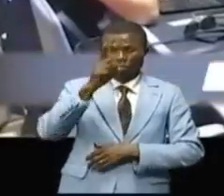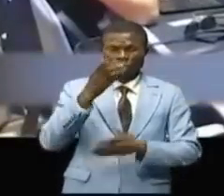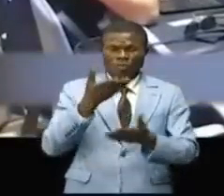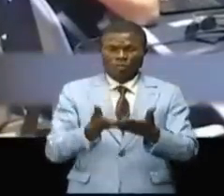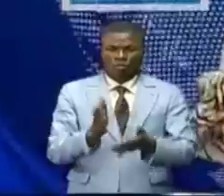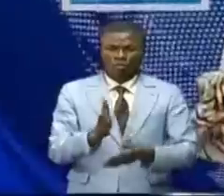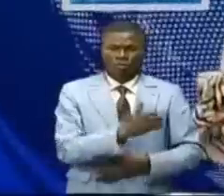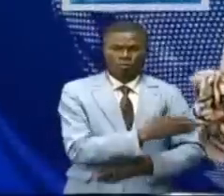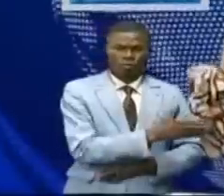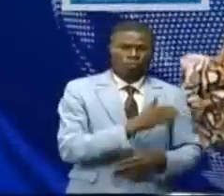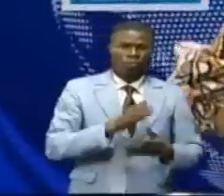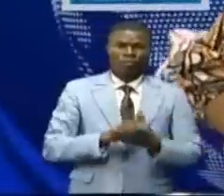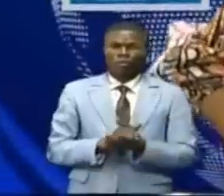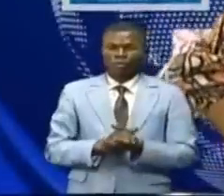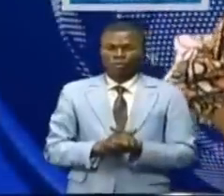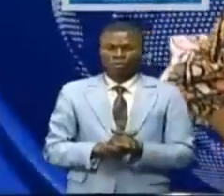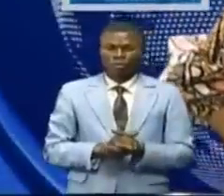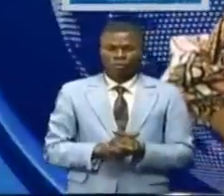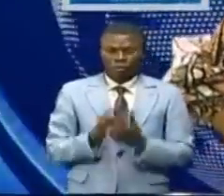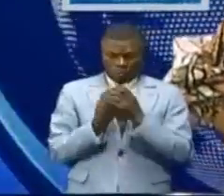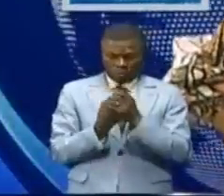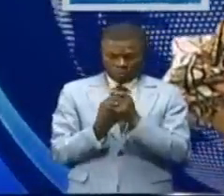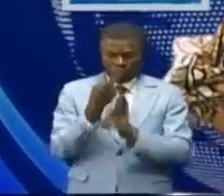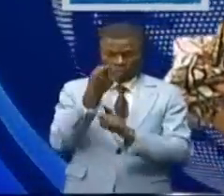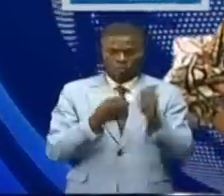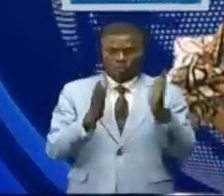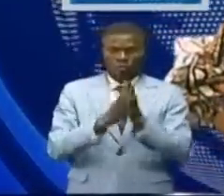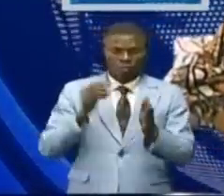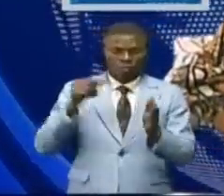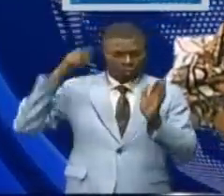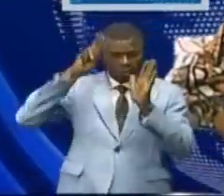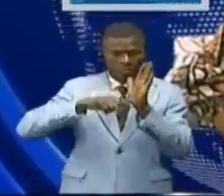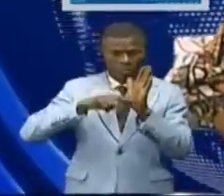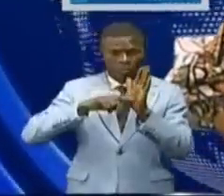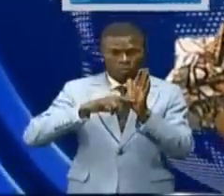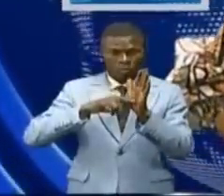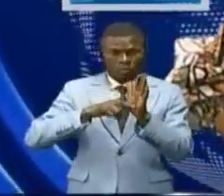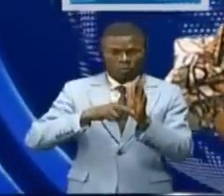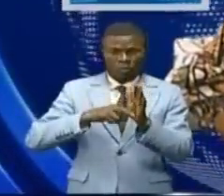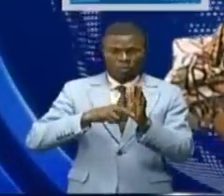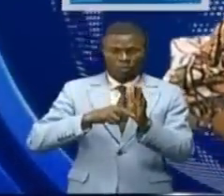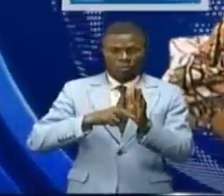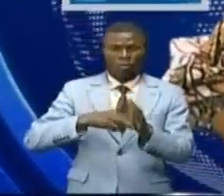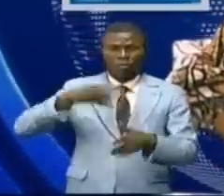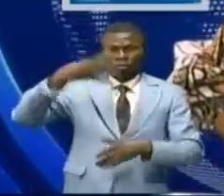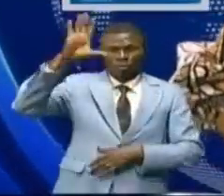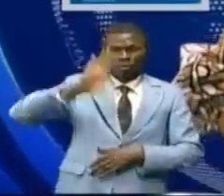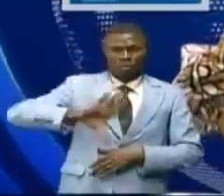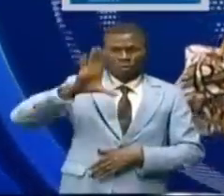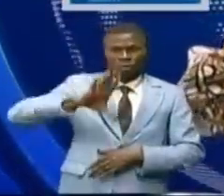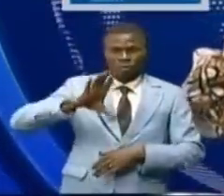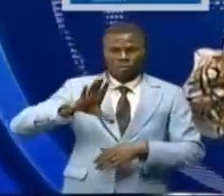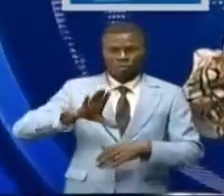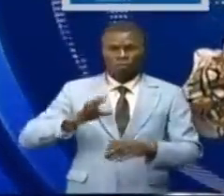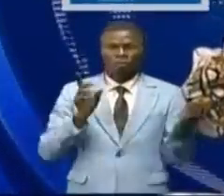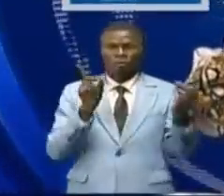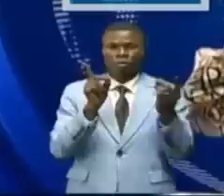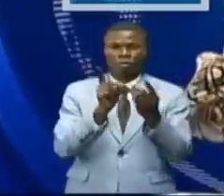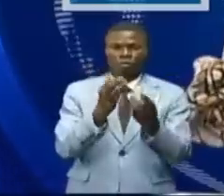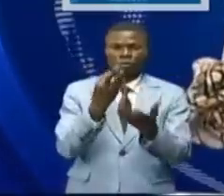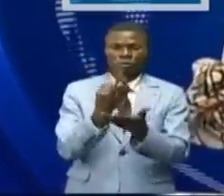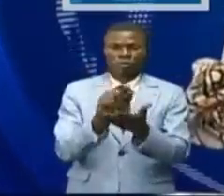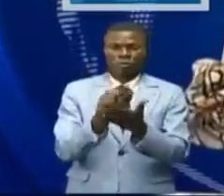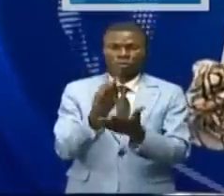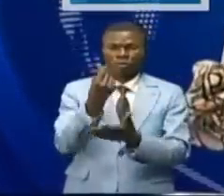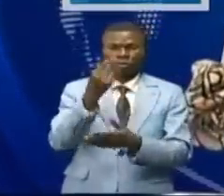intellectuelle. D'ici octobre, le gouvernement connaîtra la cinquième revue avec le Fonds monétaire international.